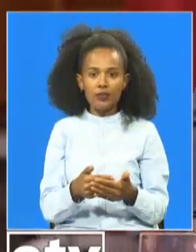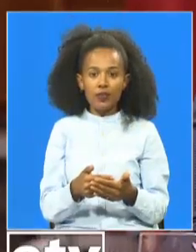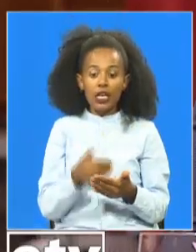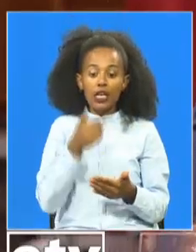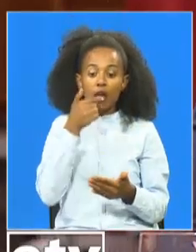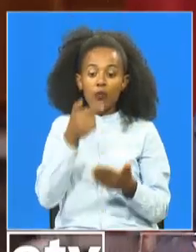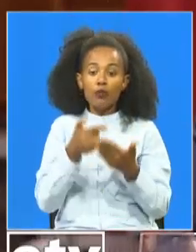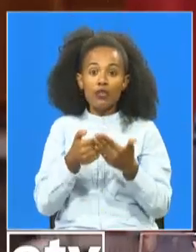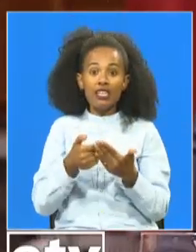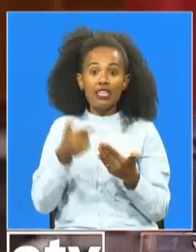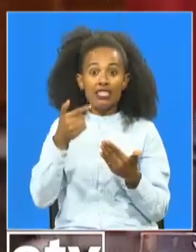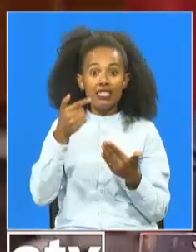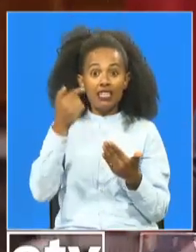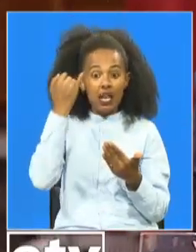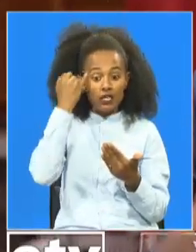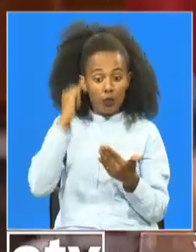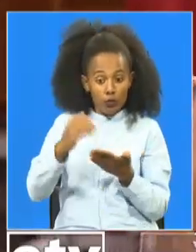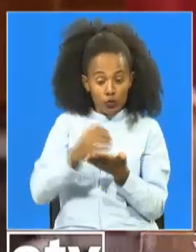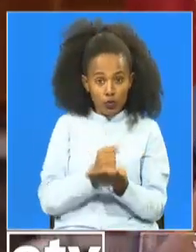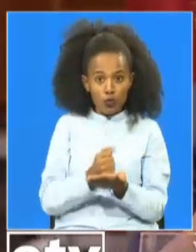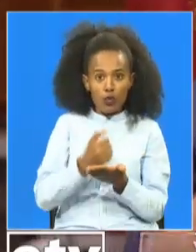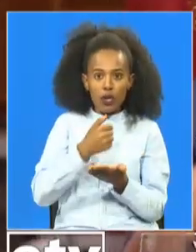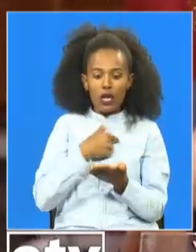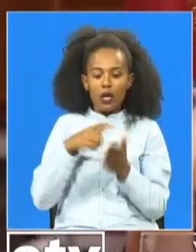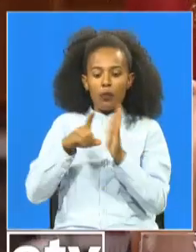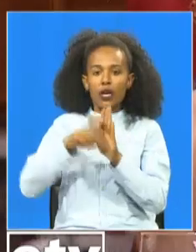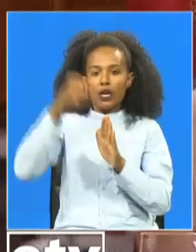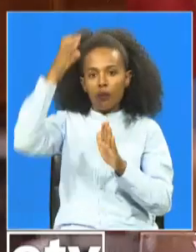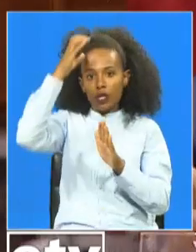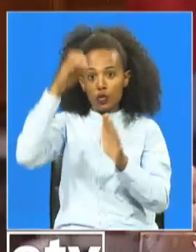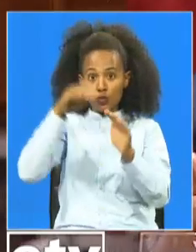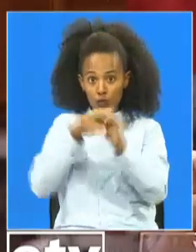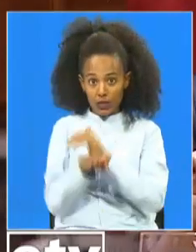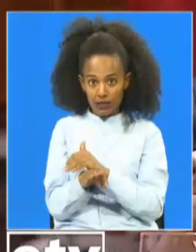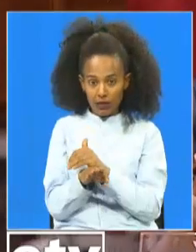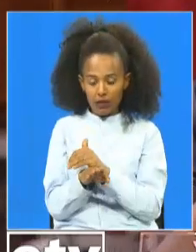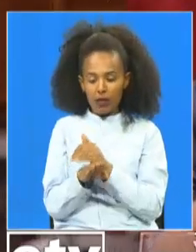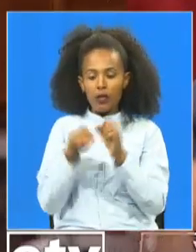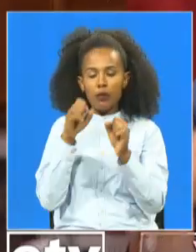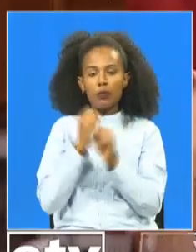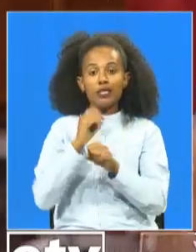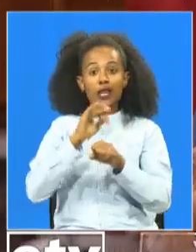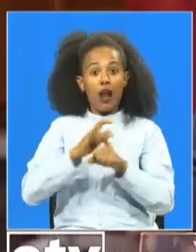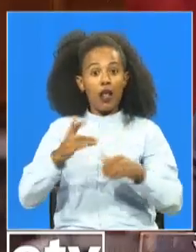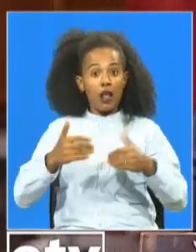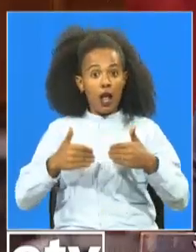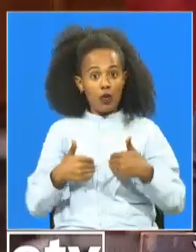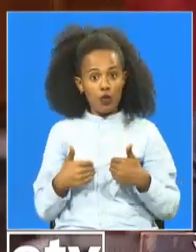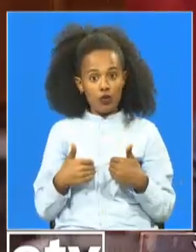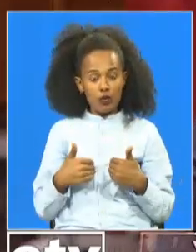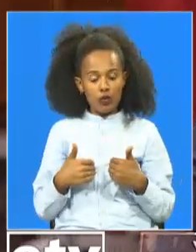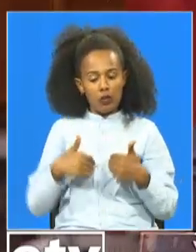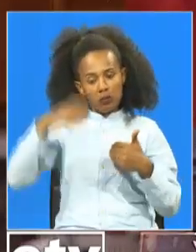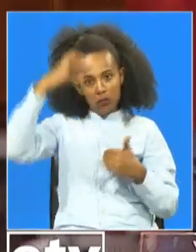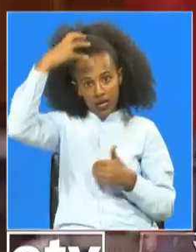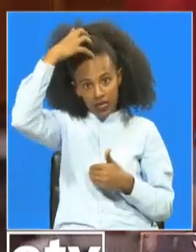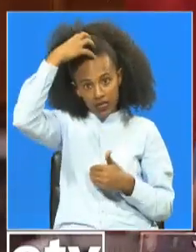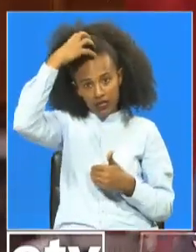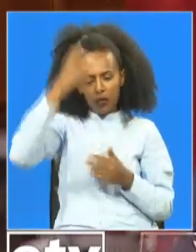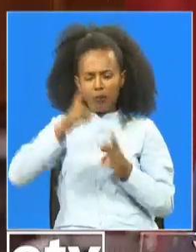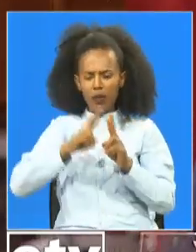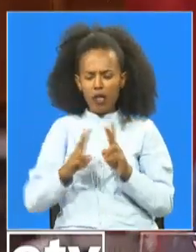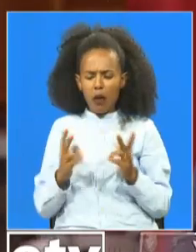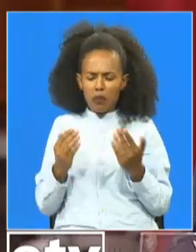የሚሉትን እነዚህን አሳምሽን ስወስዶ ለእኔ በህገ መንግስት ውስጥ በስራ ላይ ያለውን መንግስት